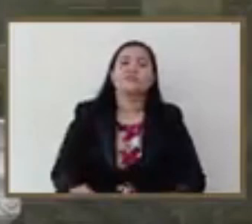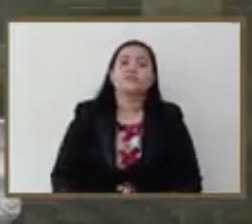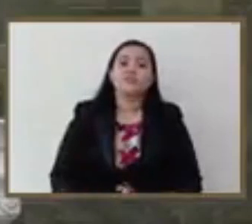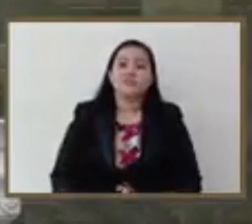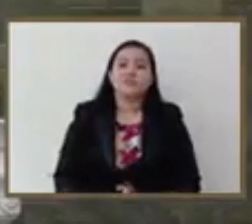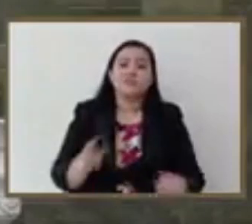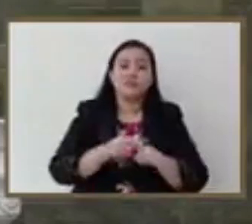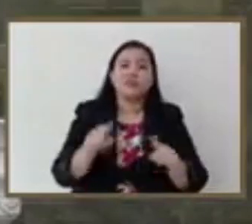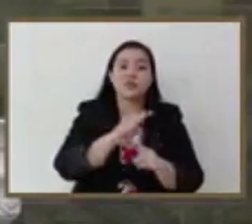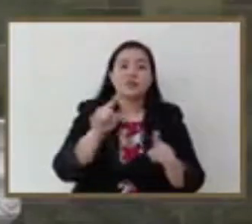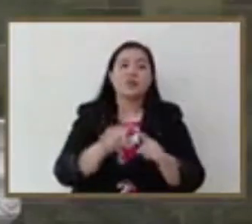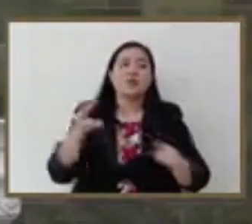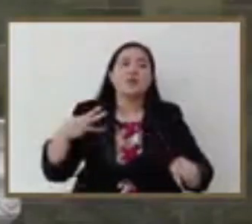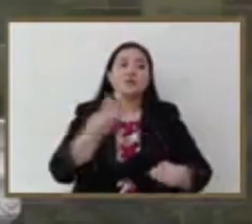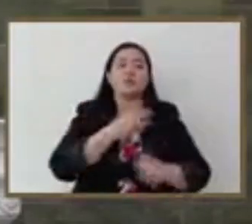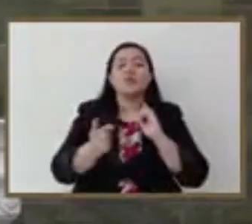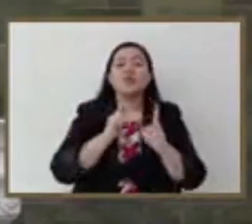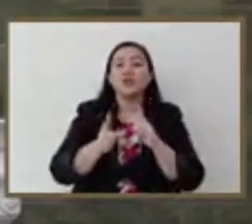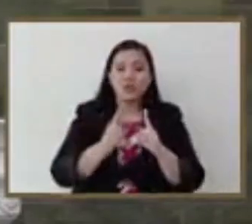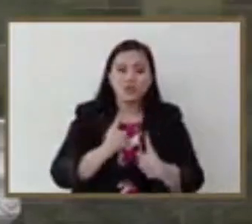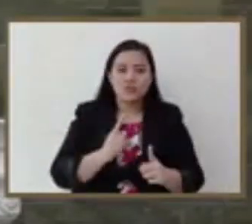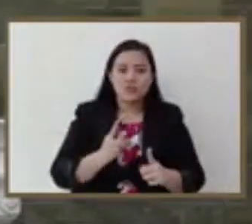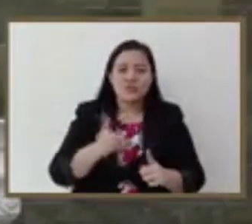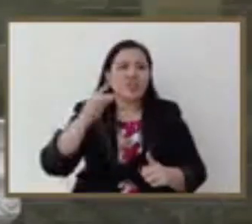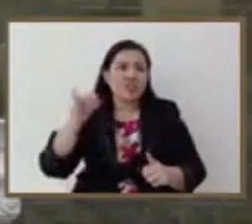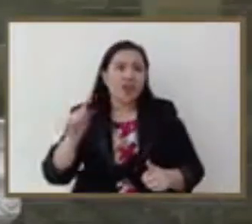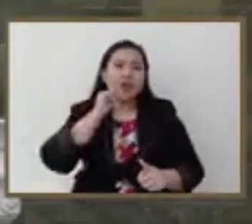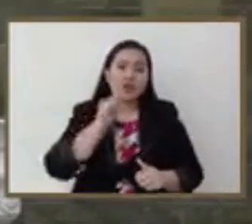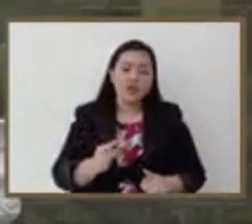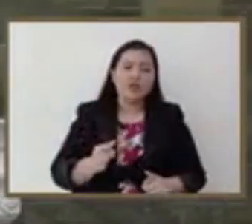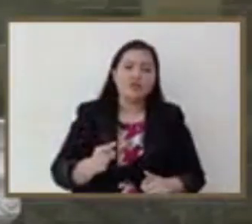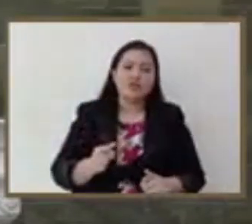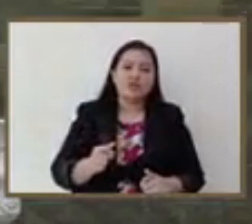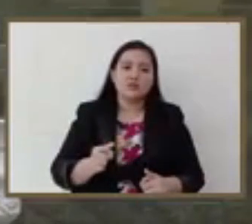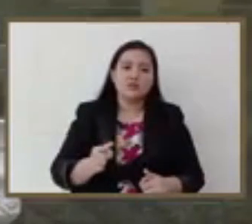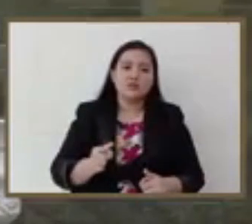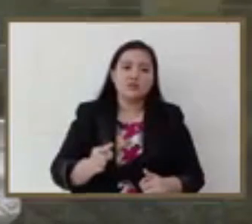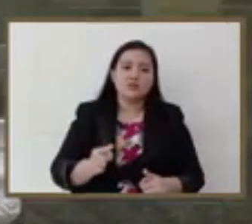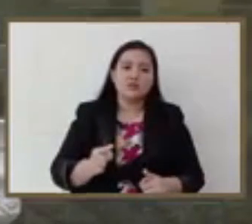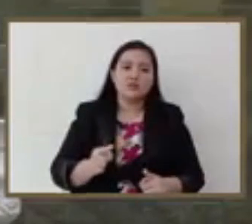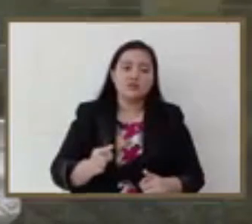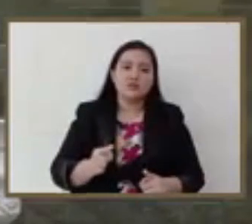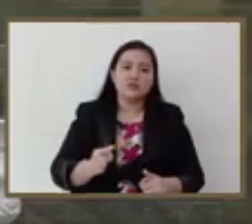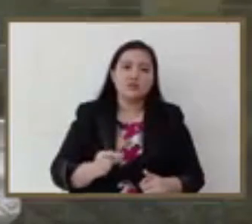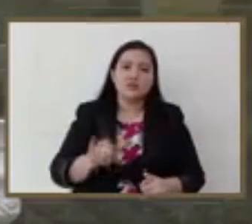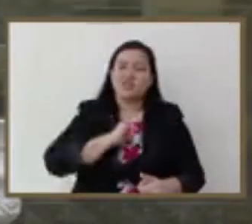Pero nag-usap kami uli, mga kapatid. Sabi niya, Pastor, ang buong akala ko, hindi na ako makabalik sa